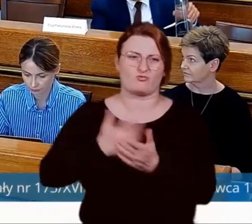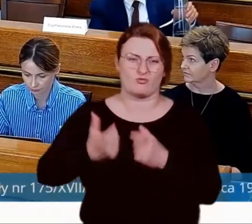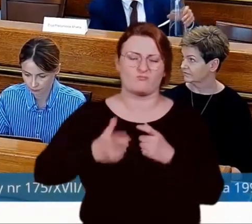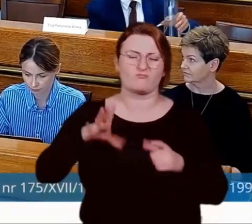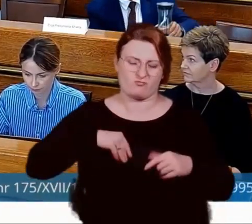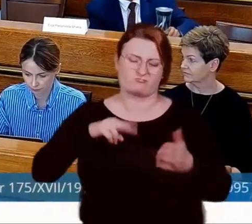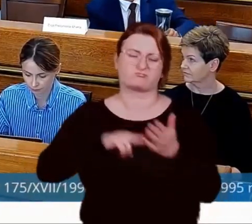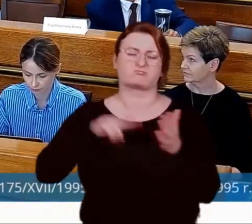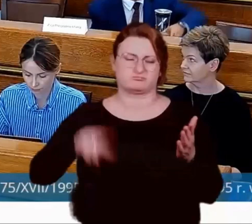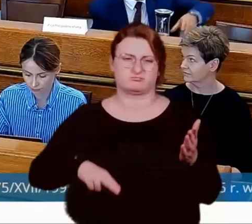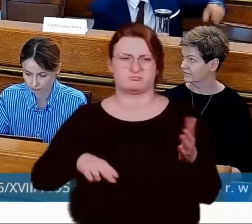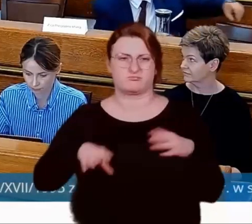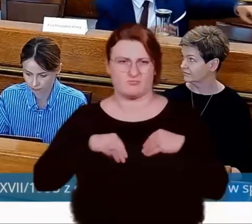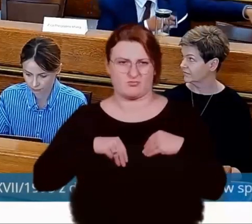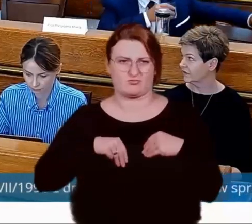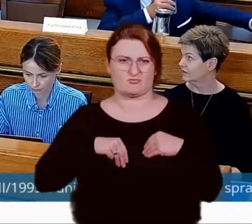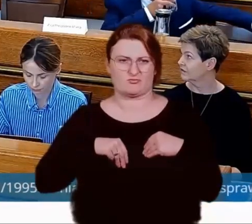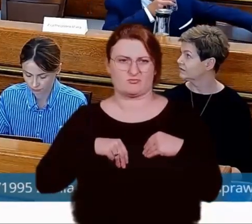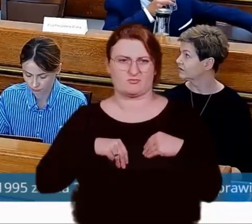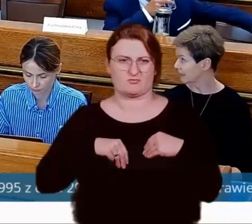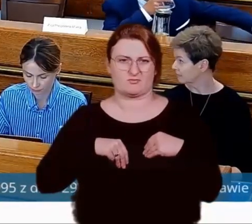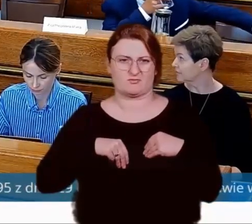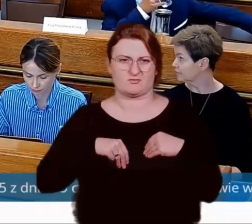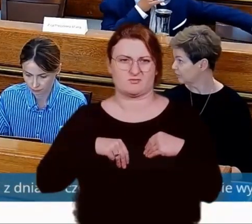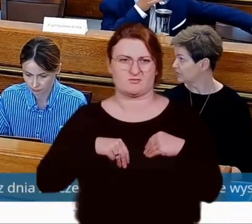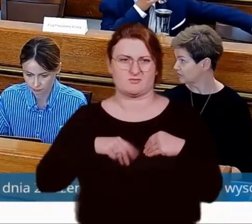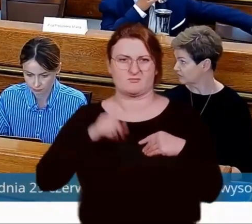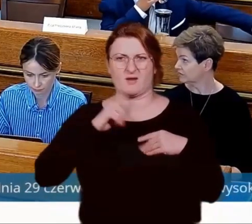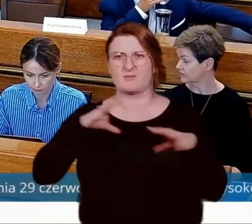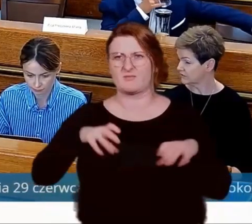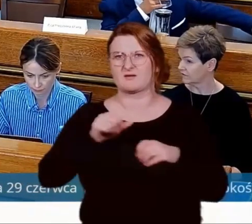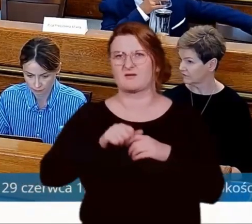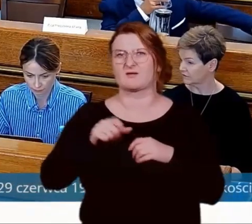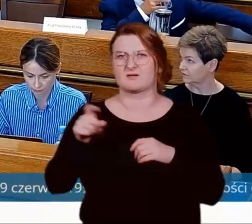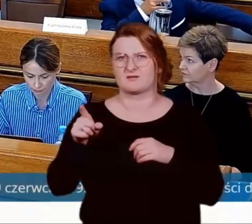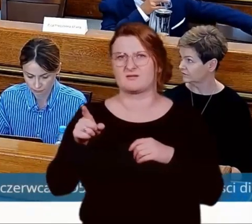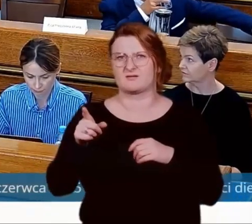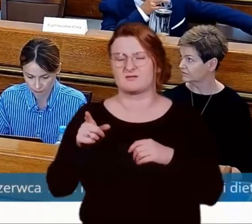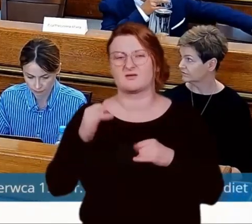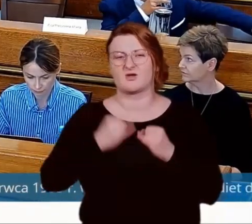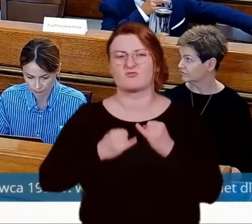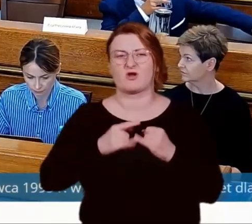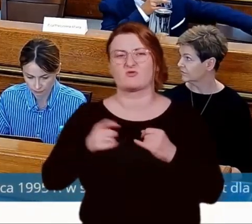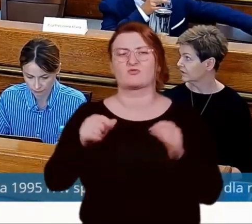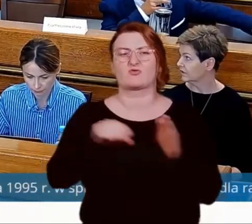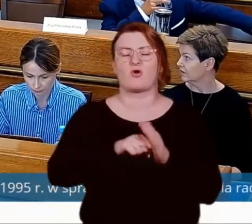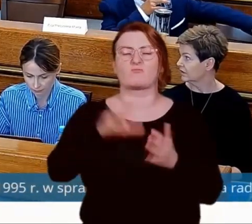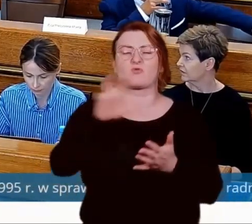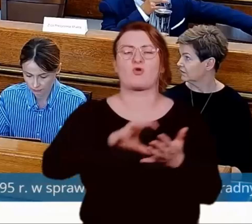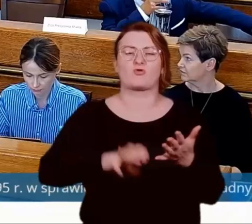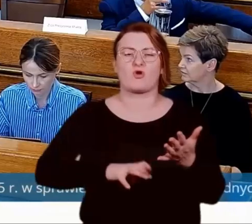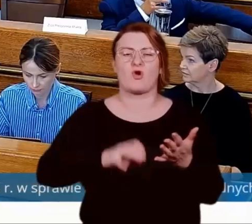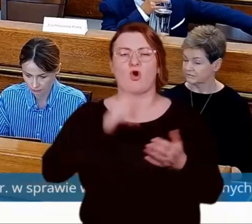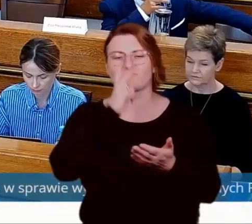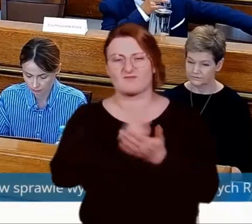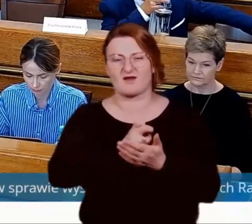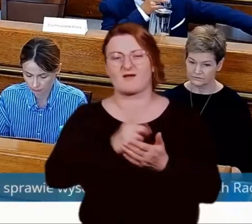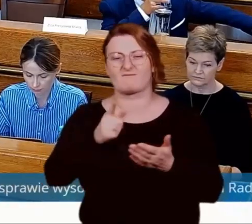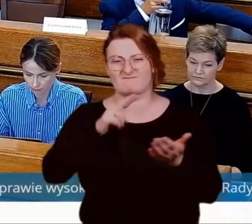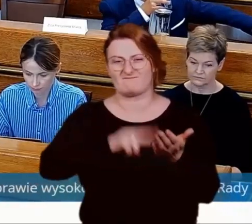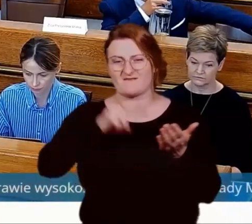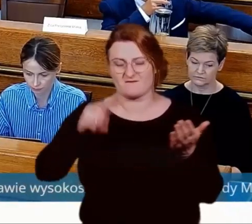cofnąć. Ja rozumiem, że chyba jest tam obecny sam prezes, pan prezes. Więc jeśli tutaj do protokołu pan prezes oświadczył, że wycofuje petycję, to ona